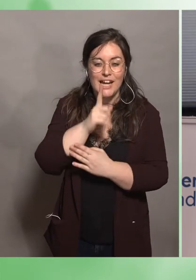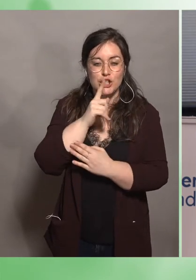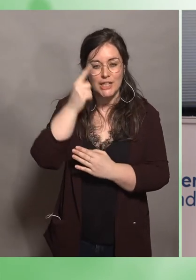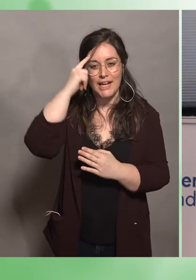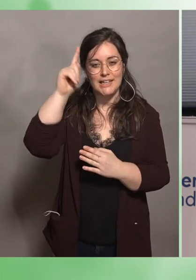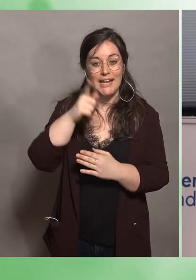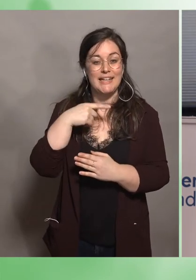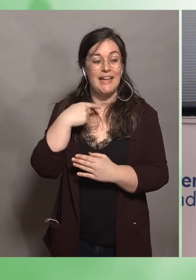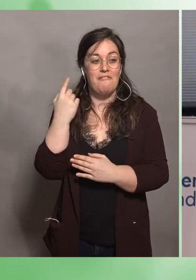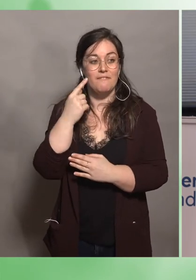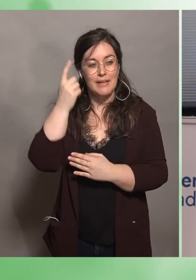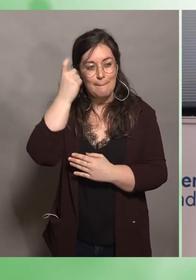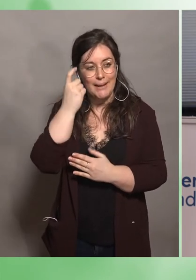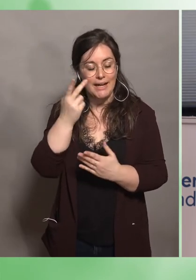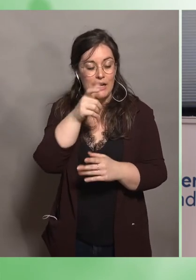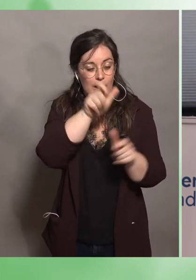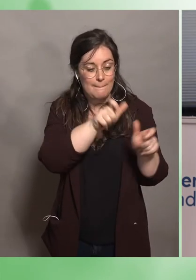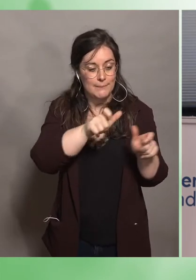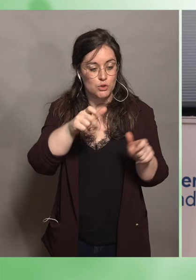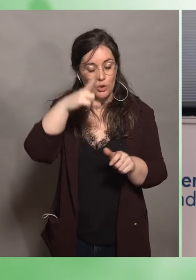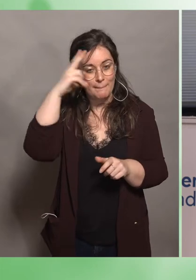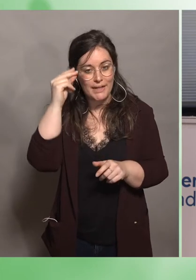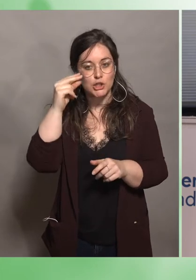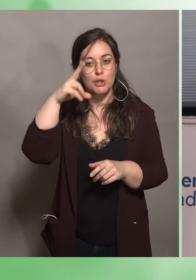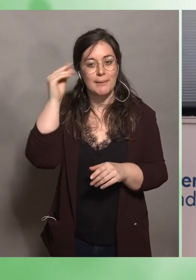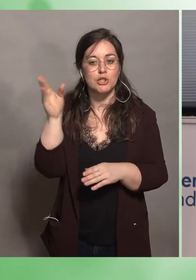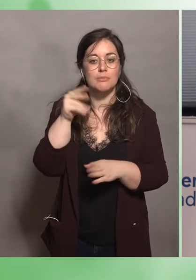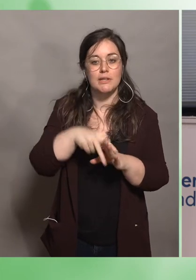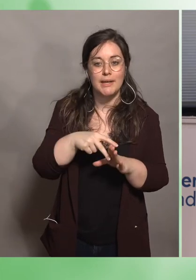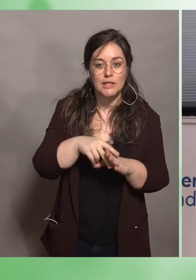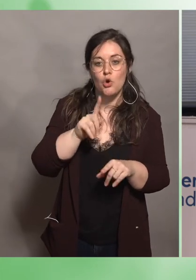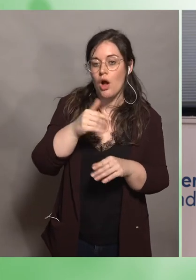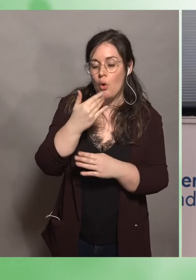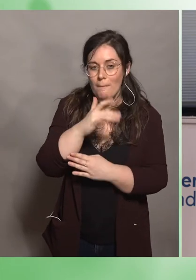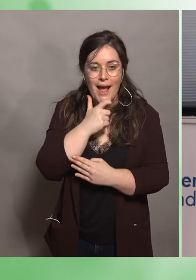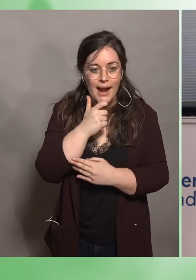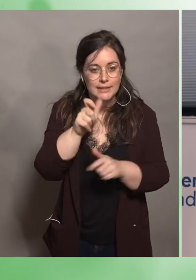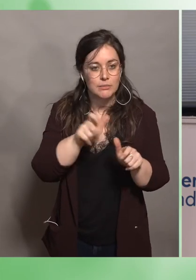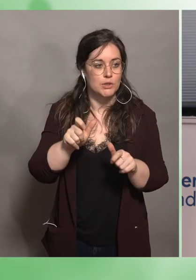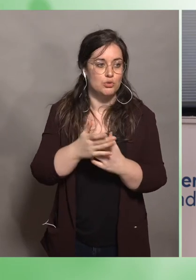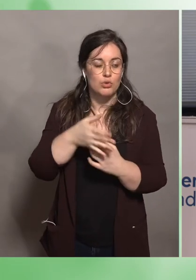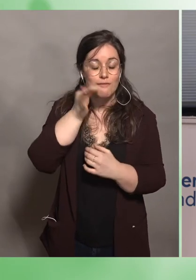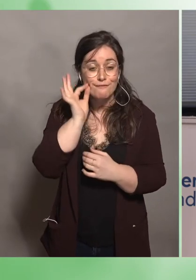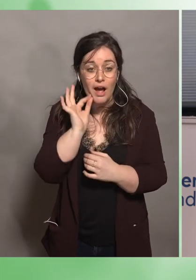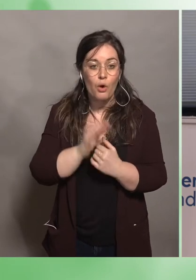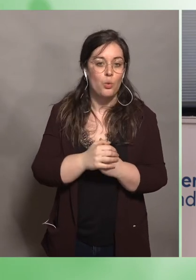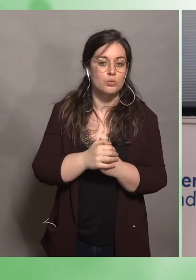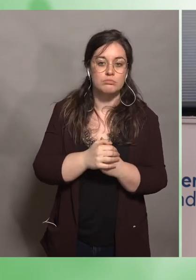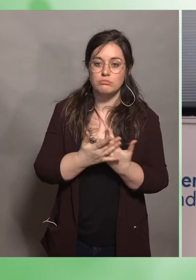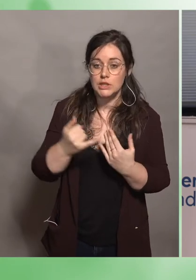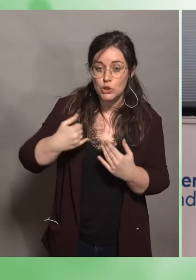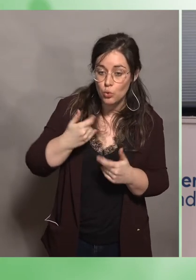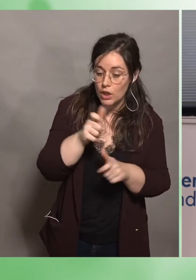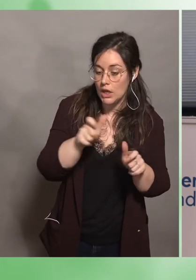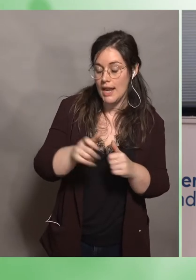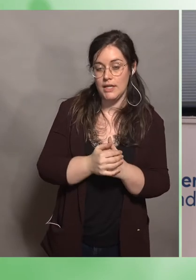Wir meinen damit Menschen, Menschen mit Behinderung, aber genauso auch ältere Menschen, Frauen,